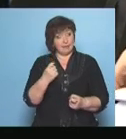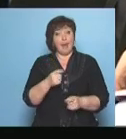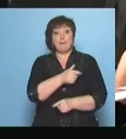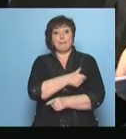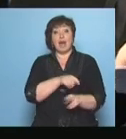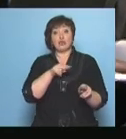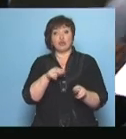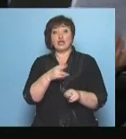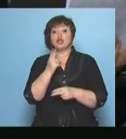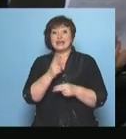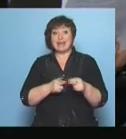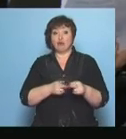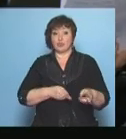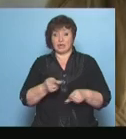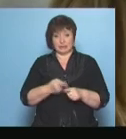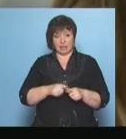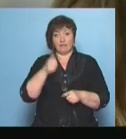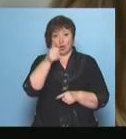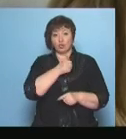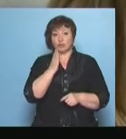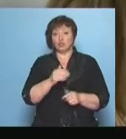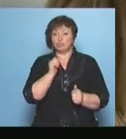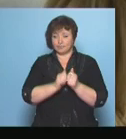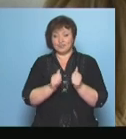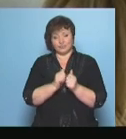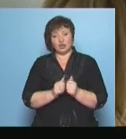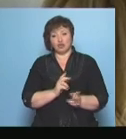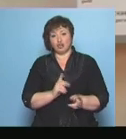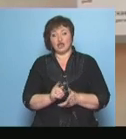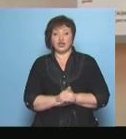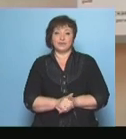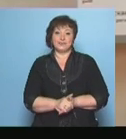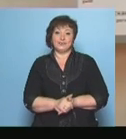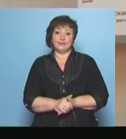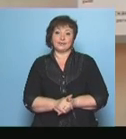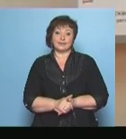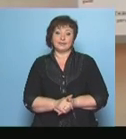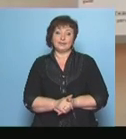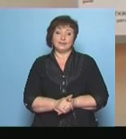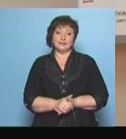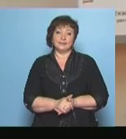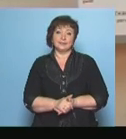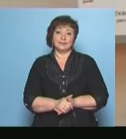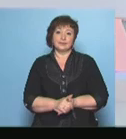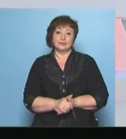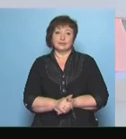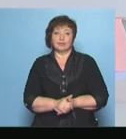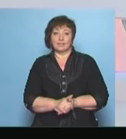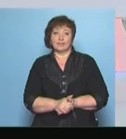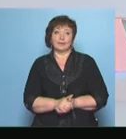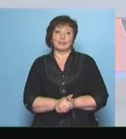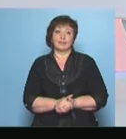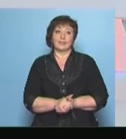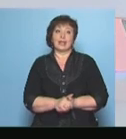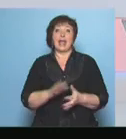патрулировать ЖД-переезды с этого года будут чаще. Елена Лебедева, Максим Кузнецов, телеканал «Моя Удмуртия».